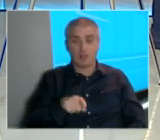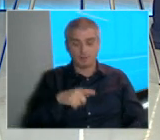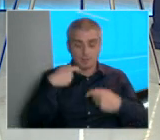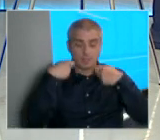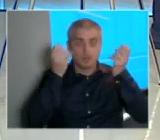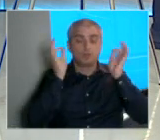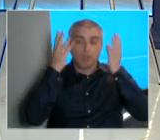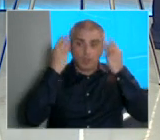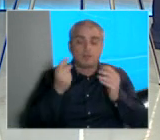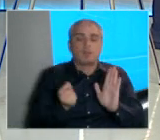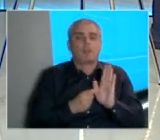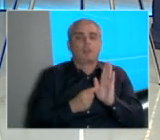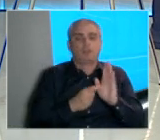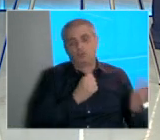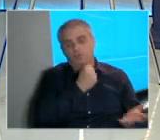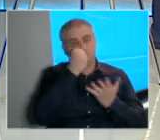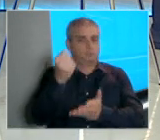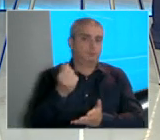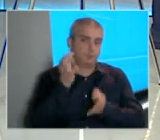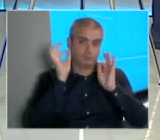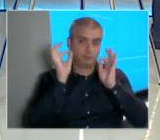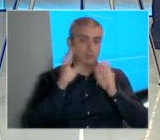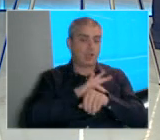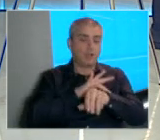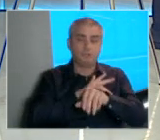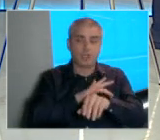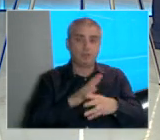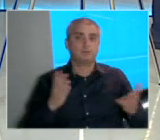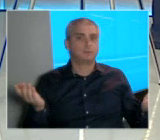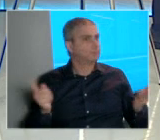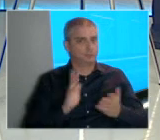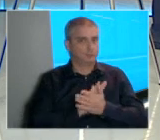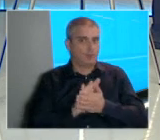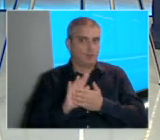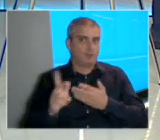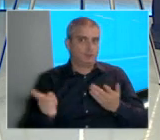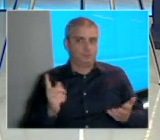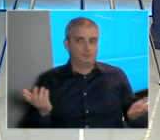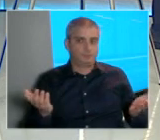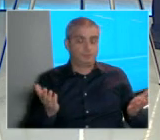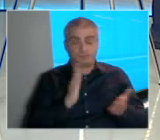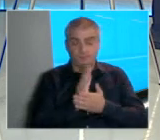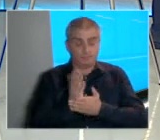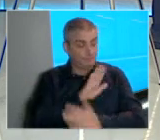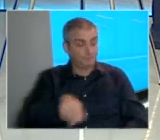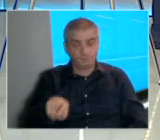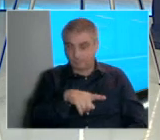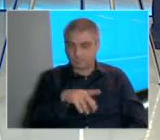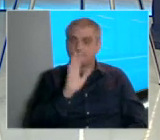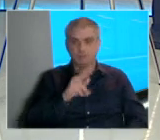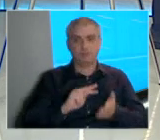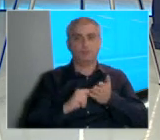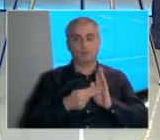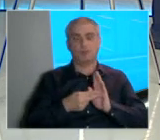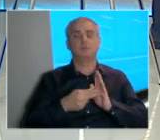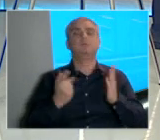מחינוך המיוחד החרדי שדורשו העברת כספים ותקציבים לנסעות. אירוע לא פשוט, שבתווך בין הילדים נמצאים גם